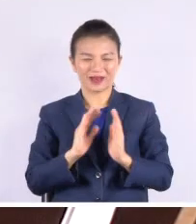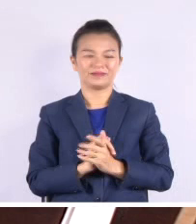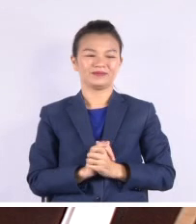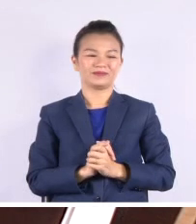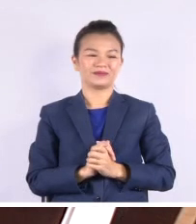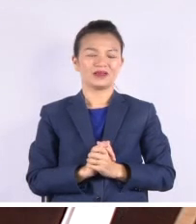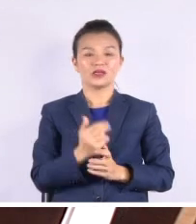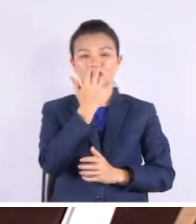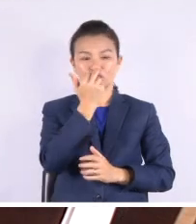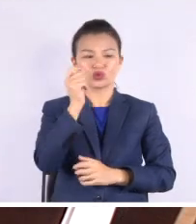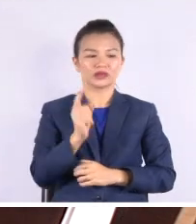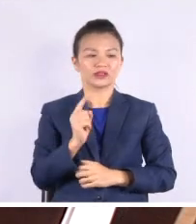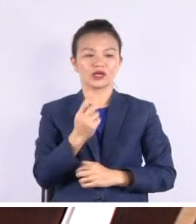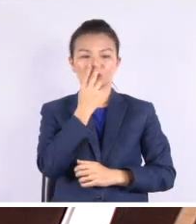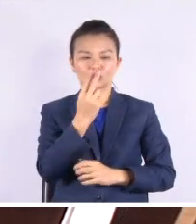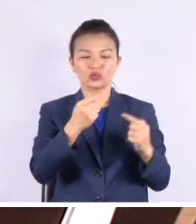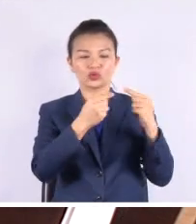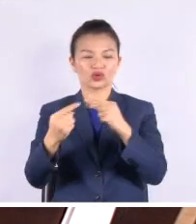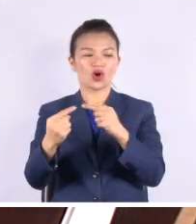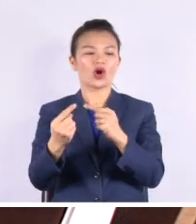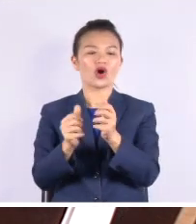สนุกมากๆเลยเราซีซั่นต่อไปละกันนะคะค่ะ